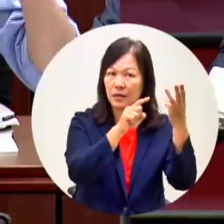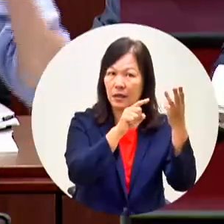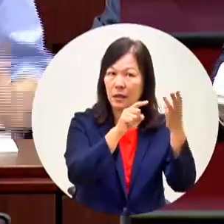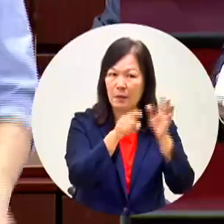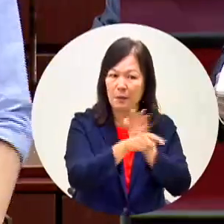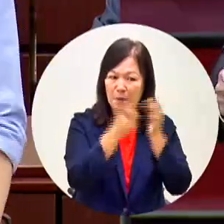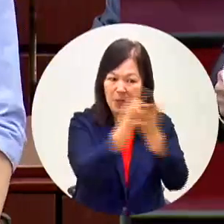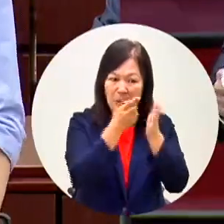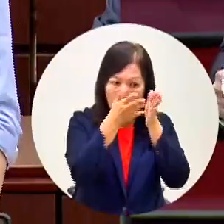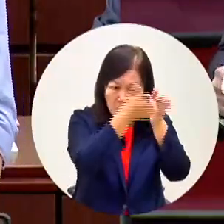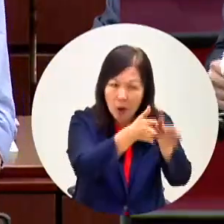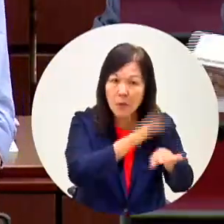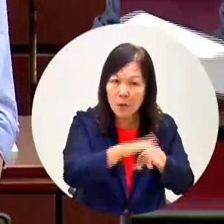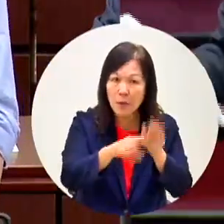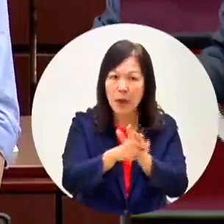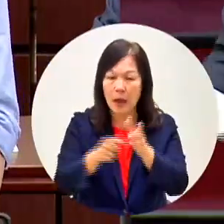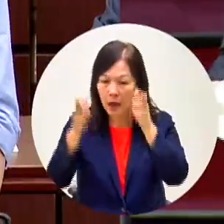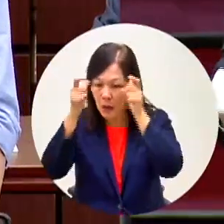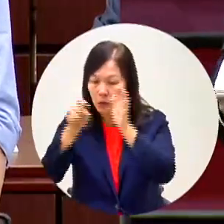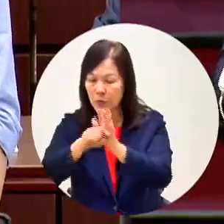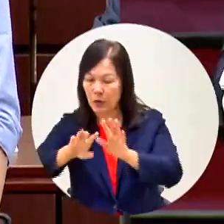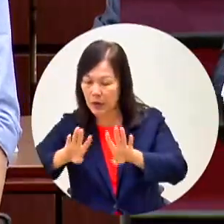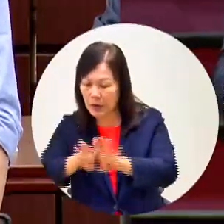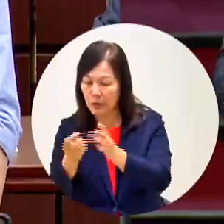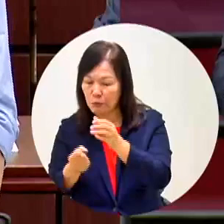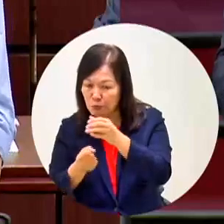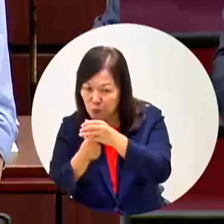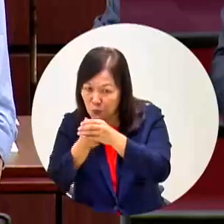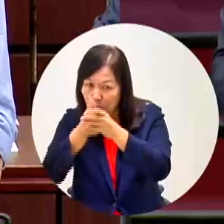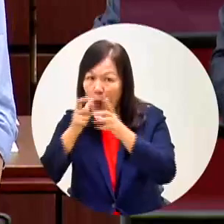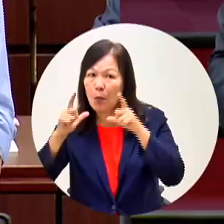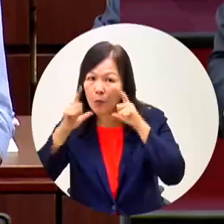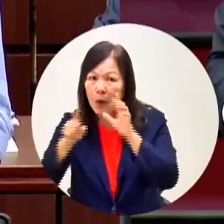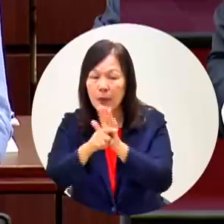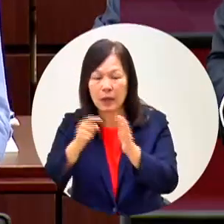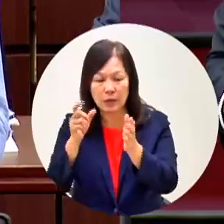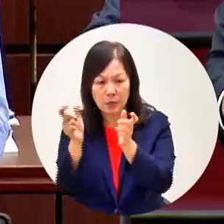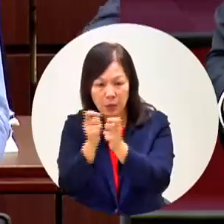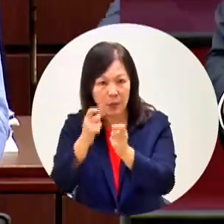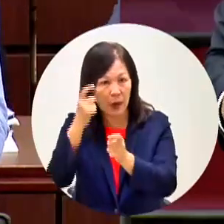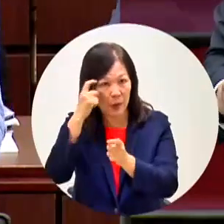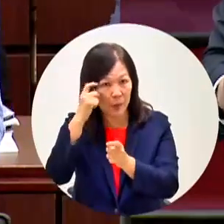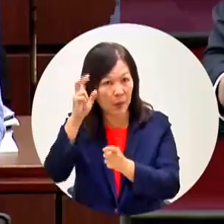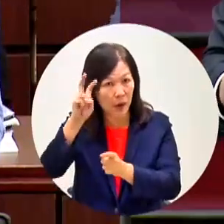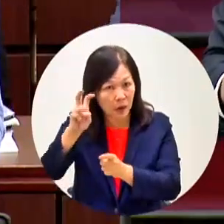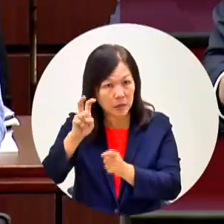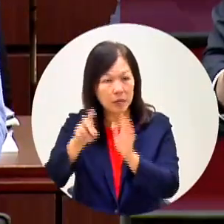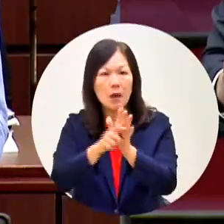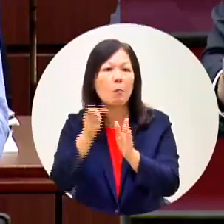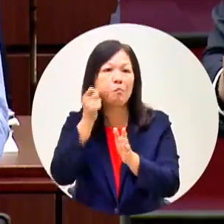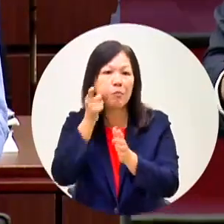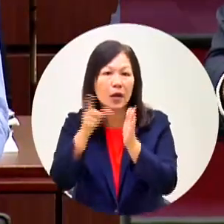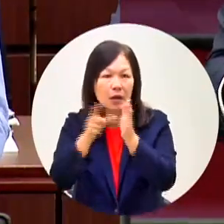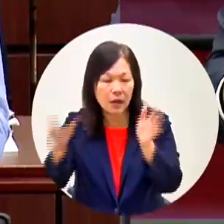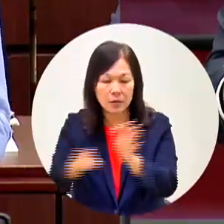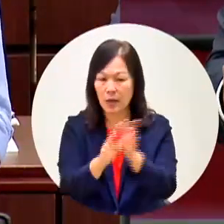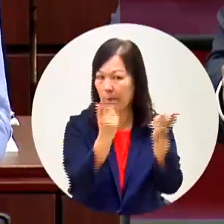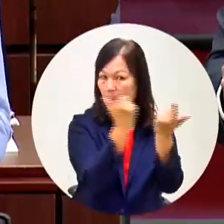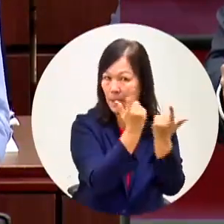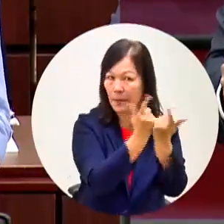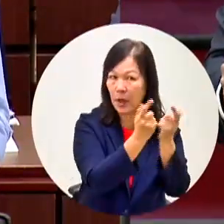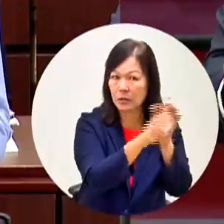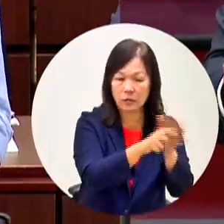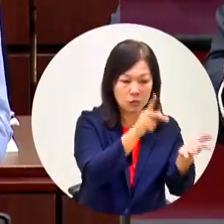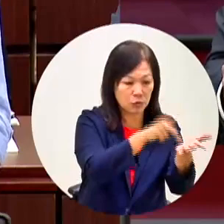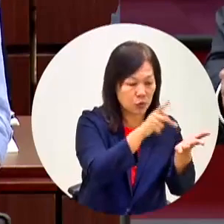醒，光这20天，这一个多月。看台北市饭店的住房率跟高雄市饭